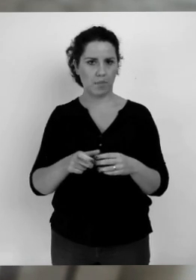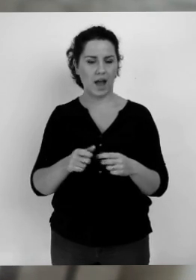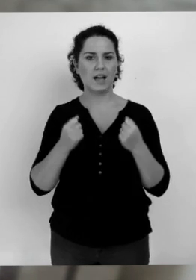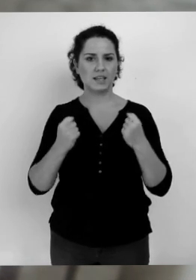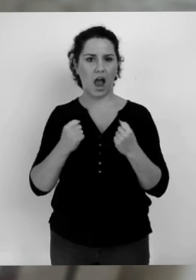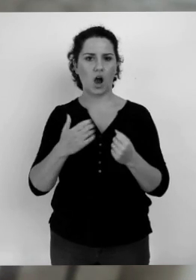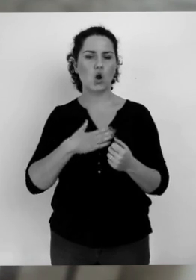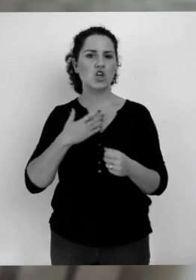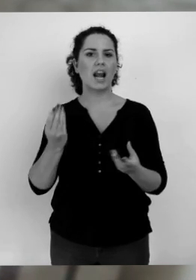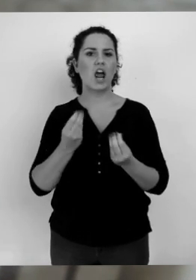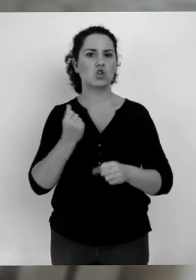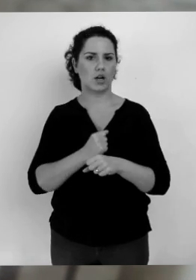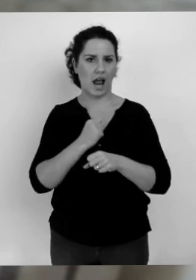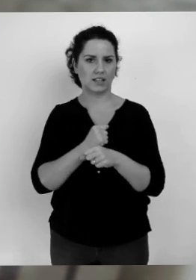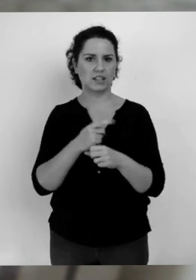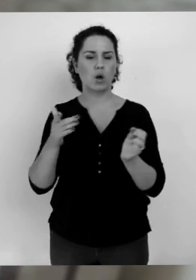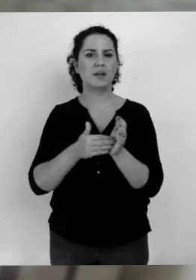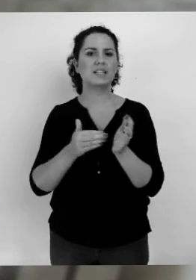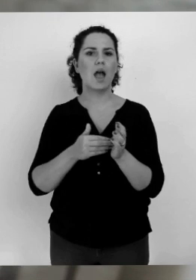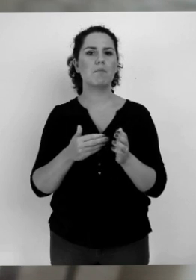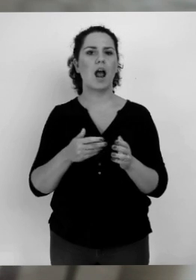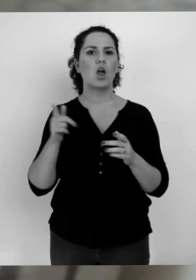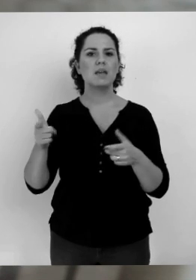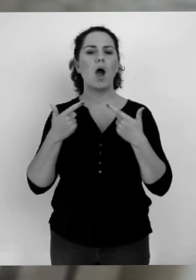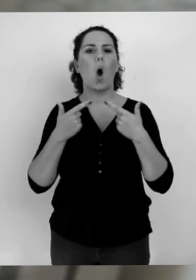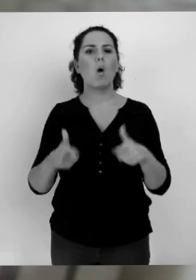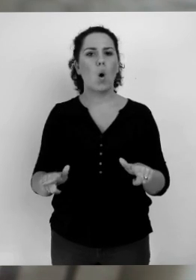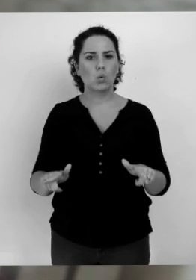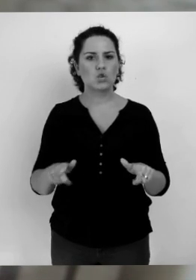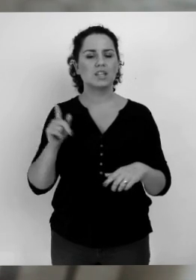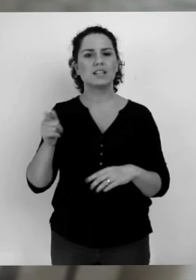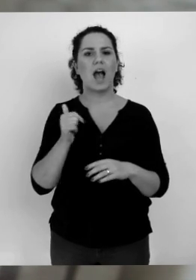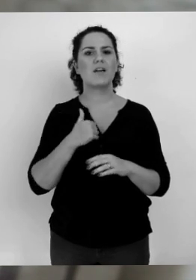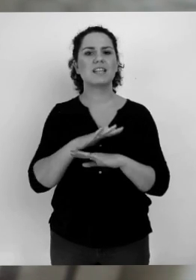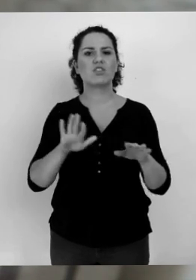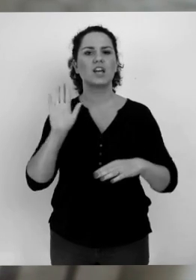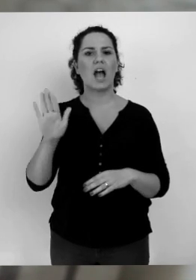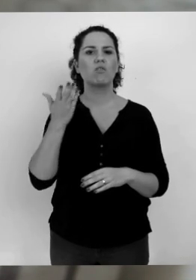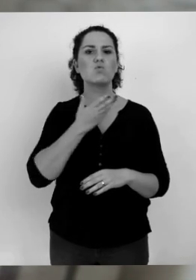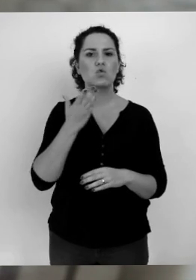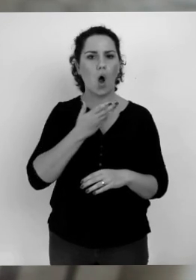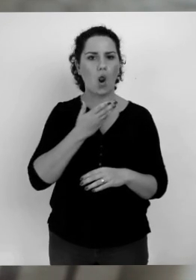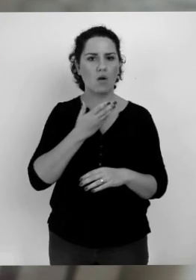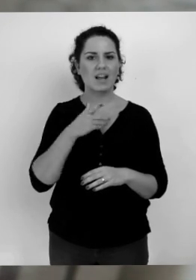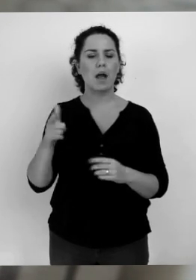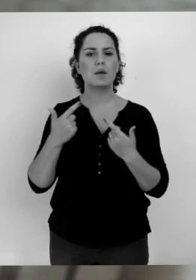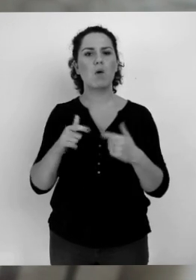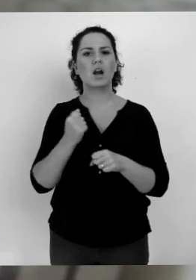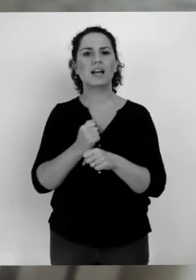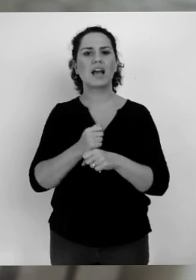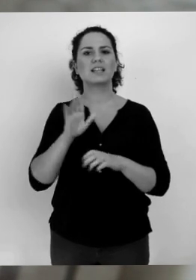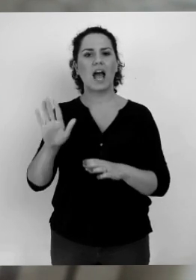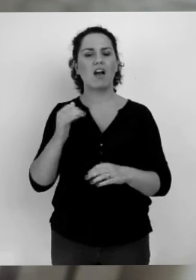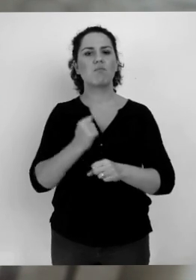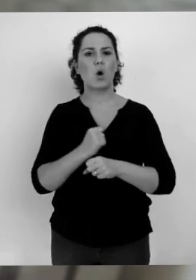I ako želi nešto raditi, to bi trebalo njima omogućiti da se vrši tako školovane, da bi mogli raditi